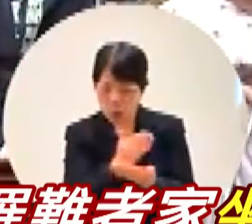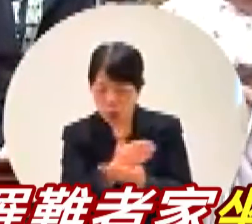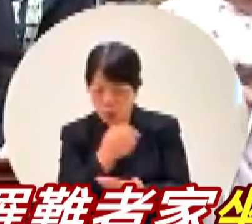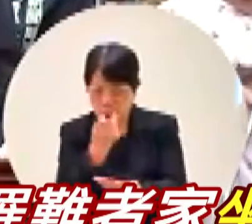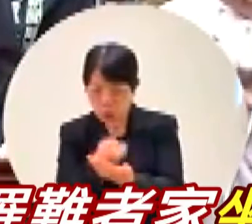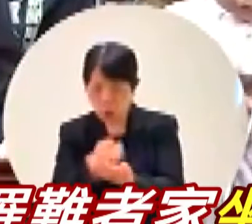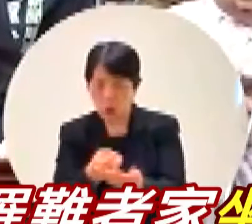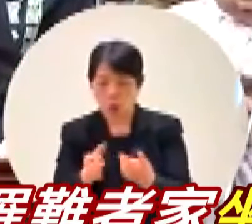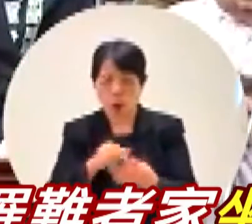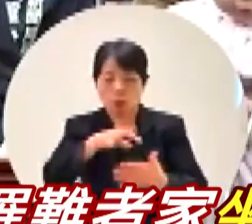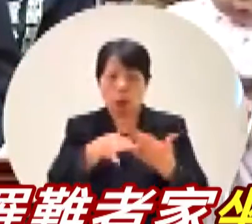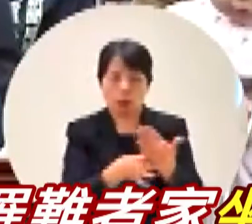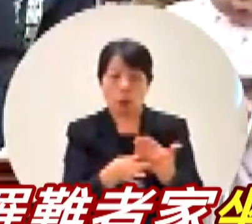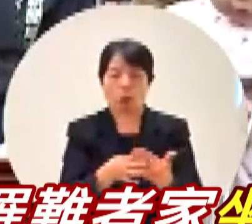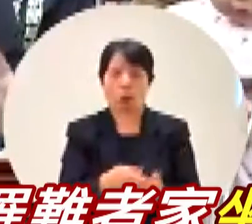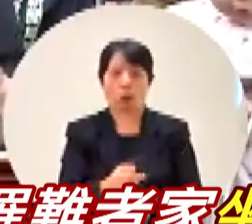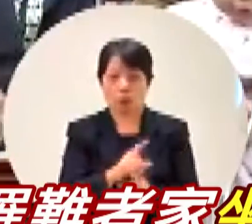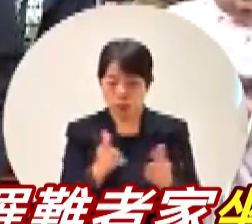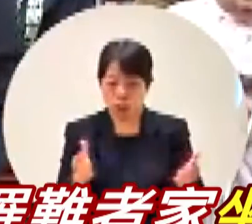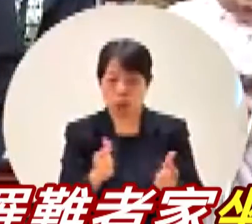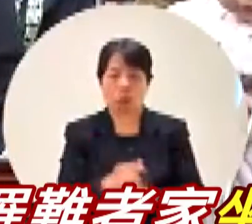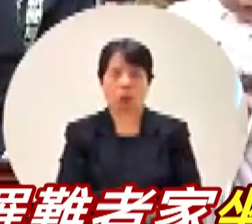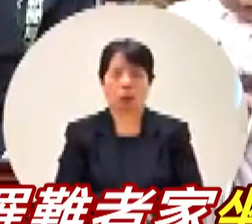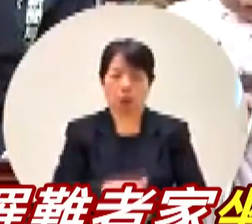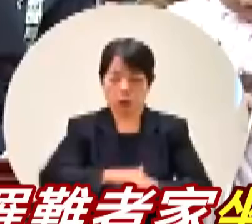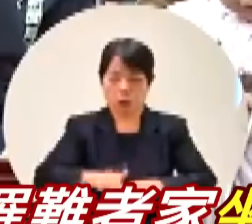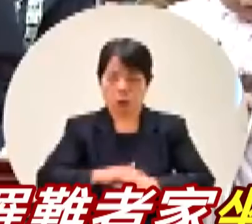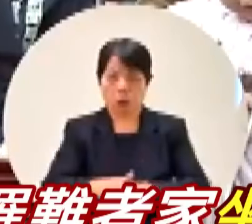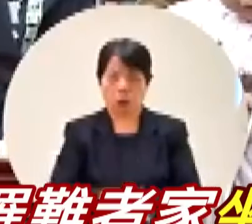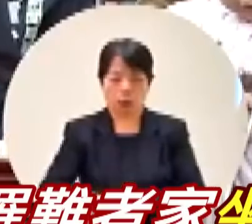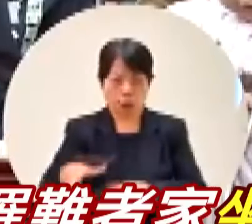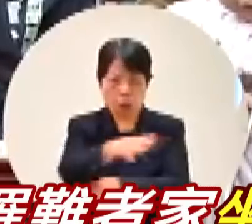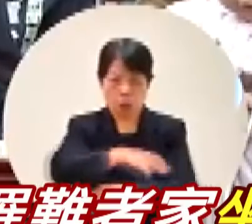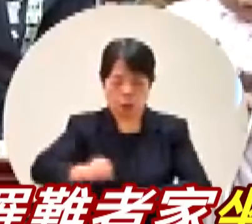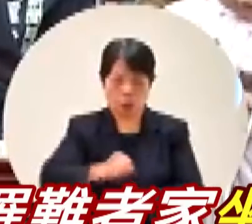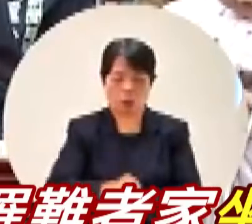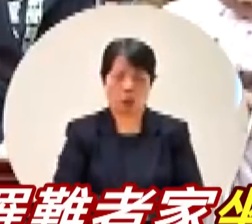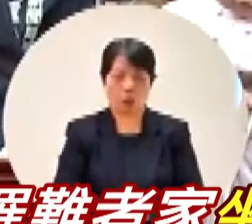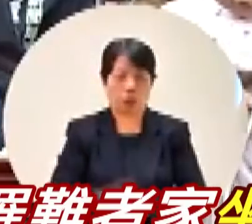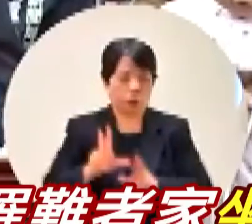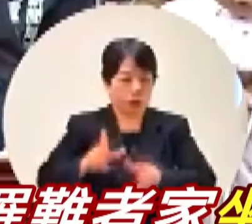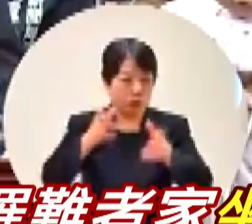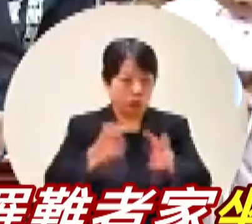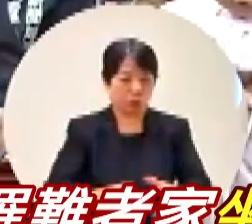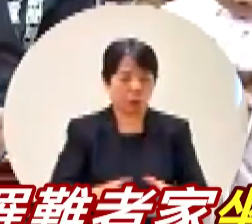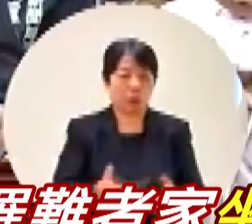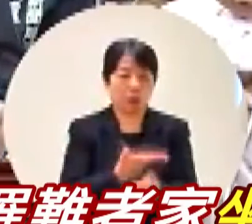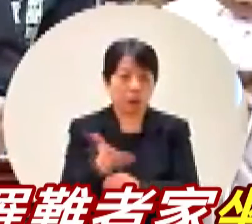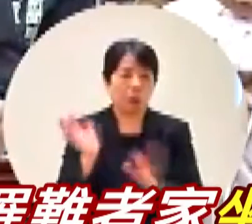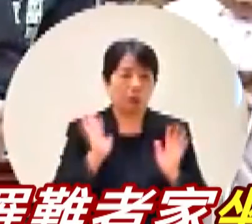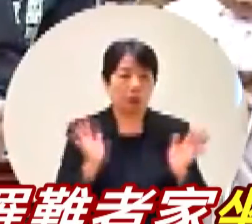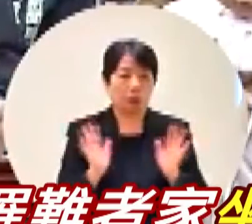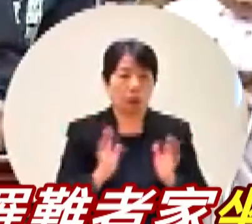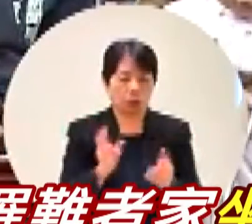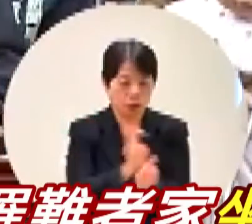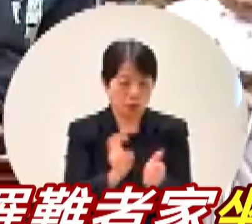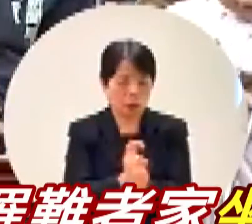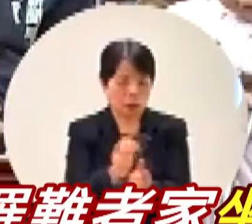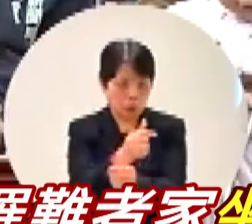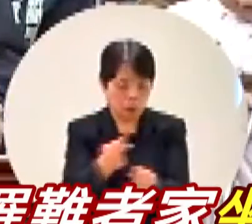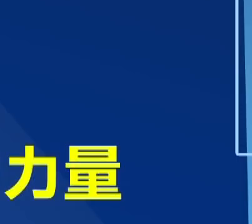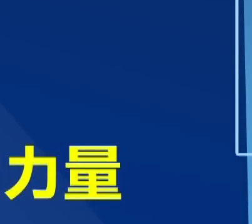制度上等等这个部分，我们也会全面的来加强来落实，来让我们的小朋友能够照顾好。